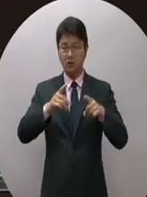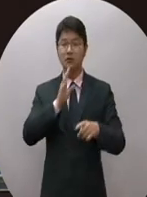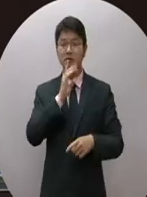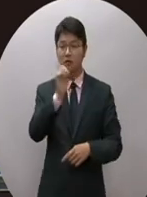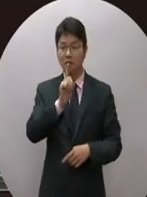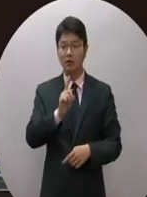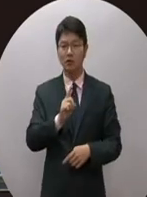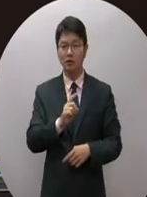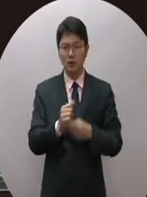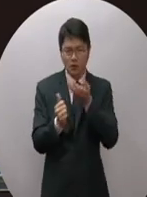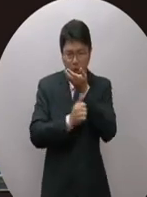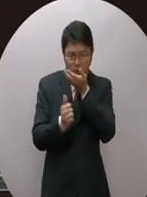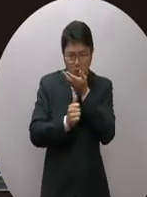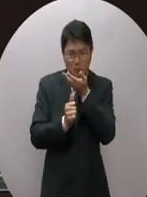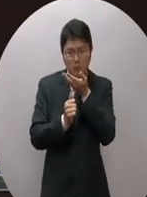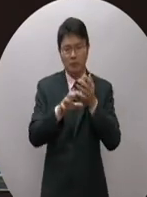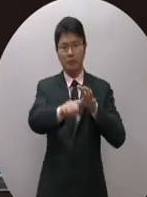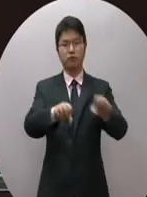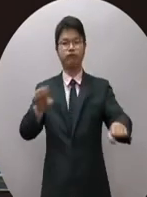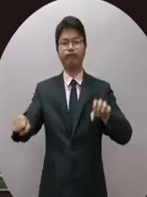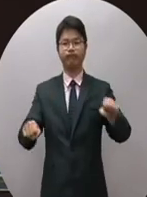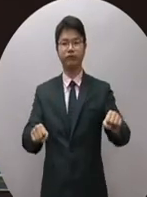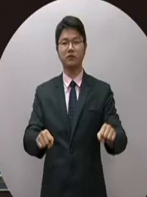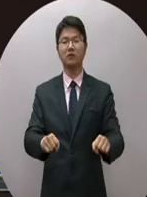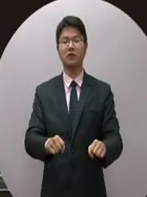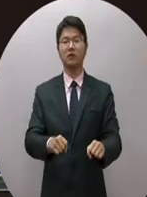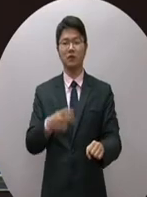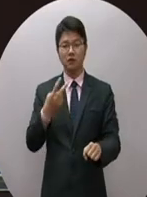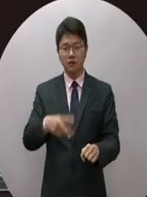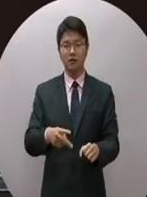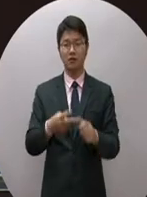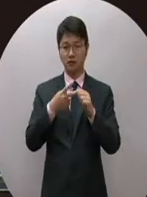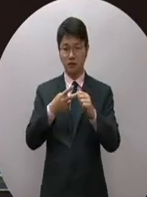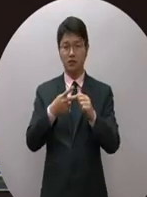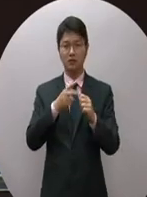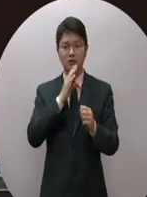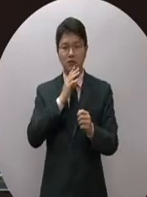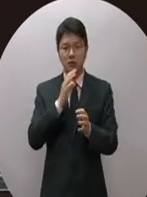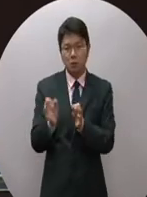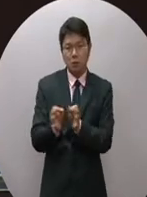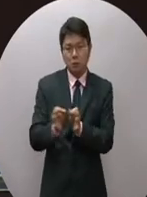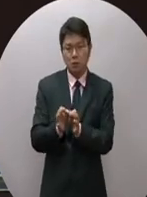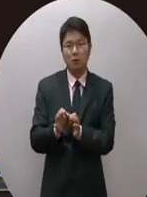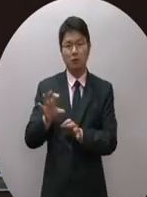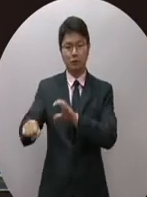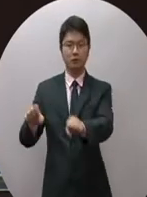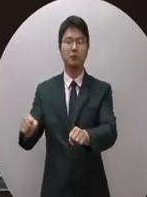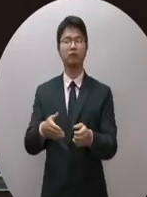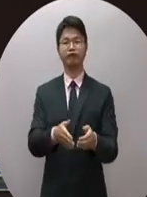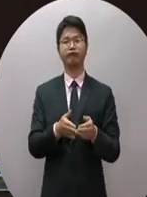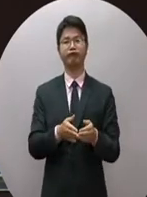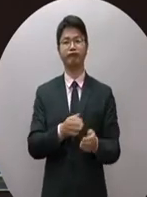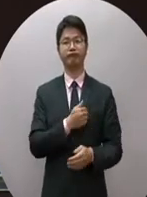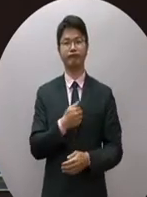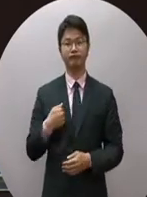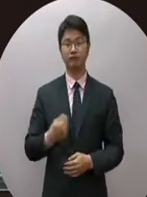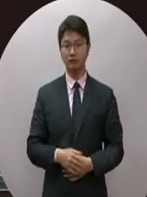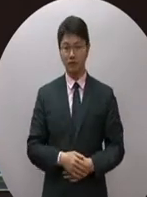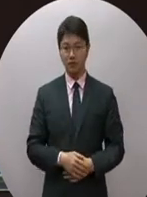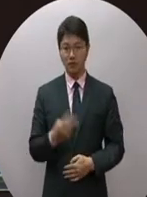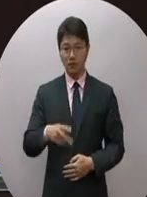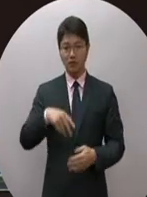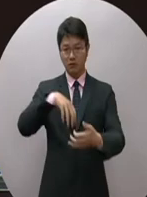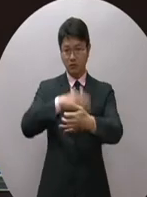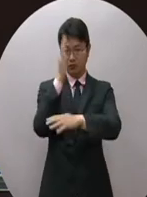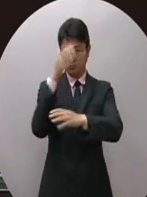毒，扫毒，一个是毒品的毒，一个是赌博的赌。我要求内政部及相关